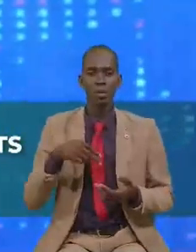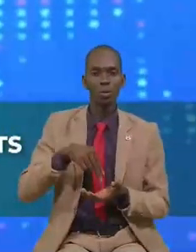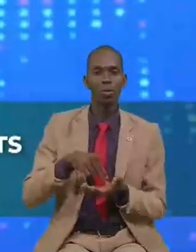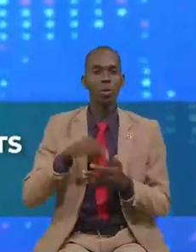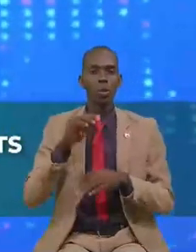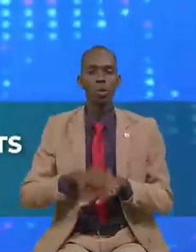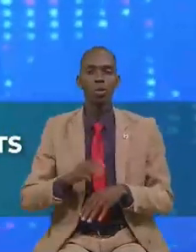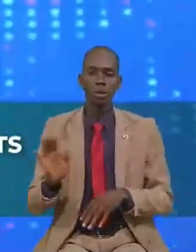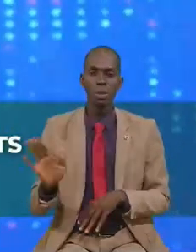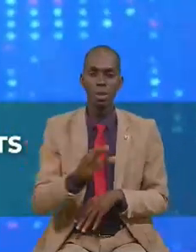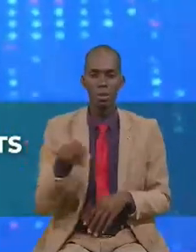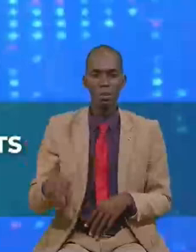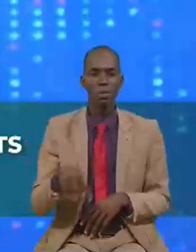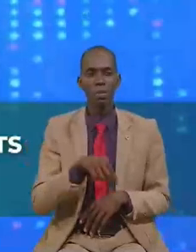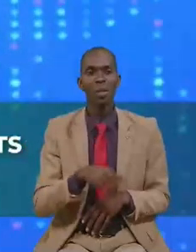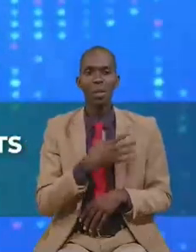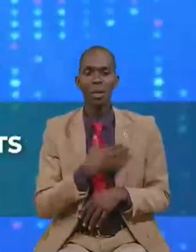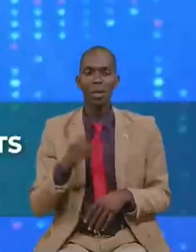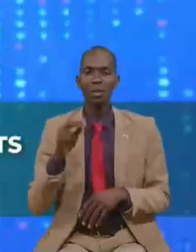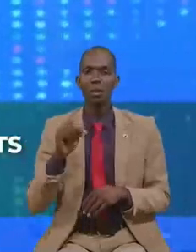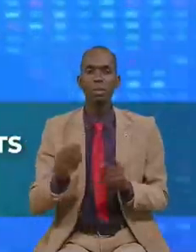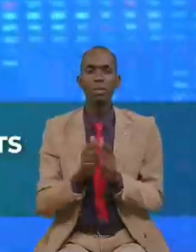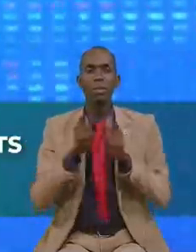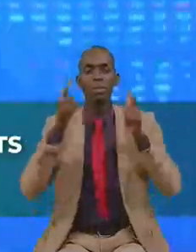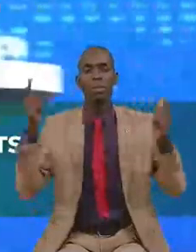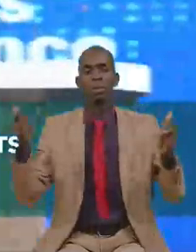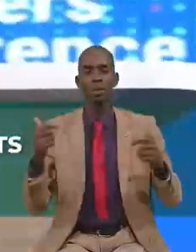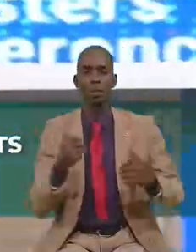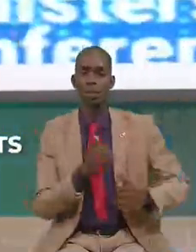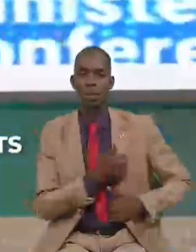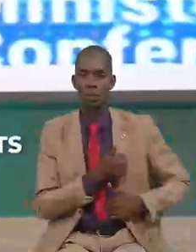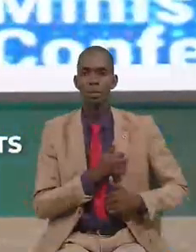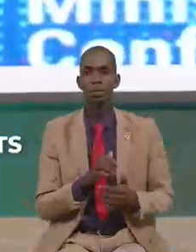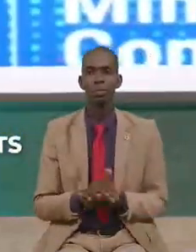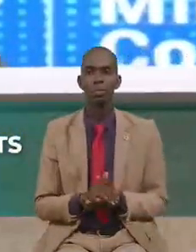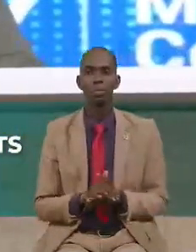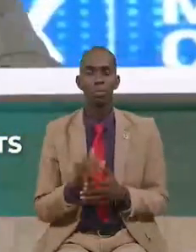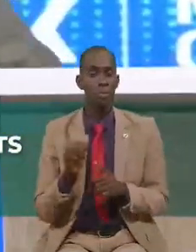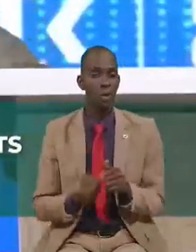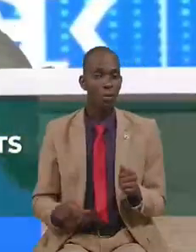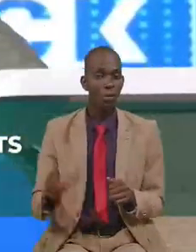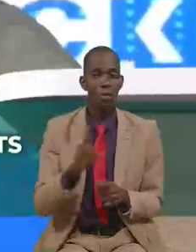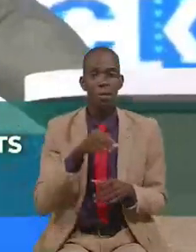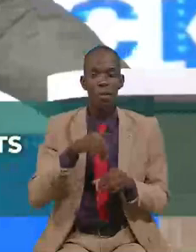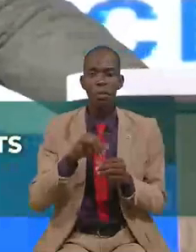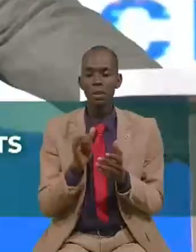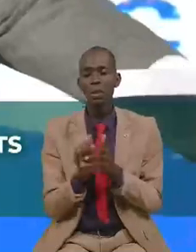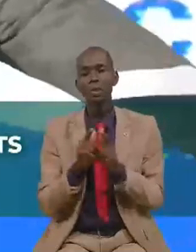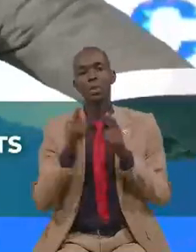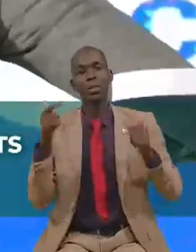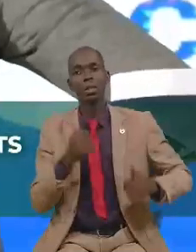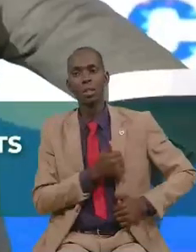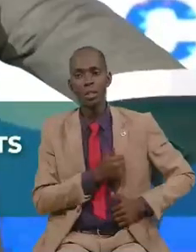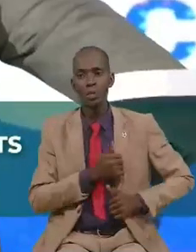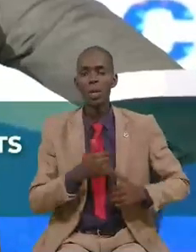Et ils se tinrent sur leurs pieds. C'était une armée nombreuse, très nombreuse. Chacun dans cette grande armée a